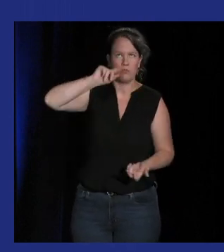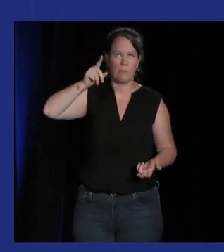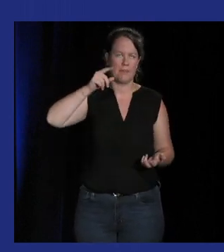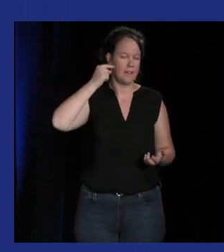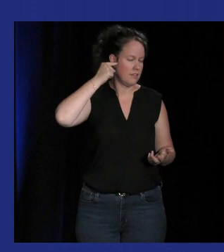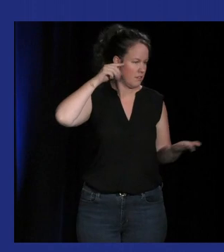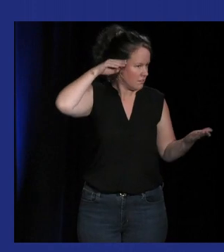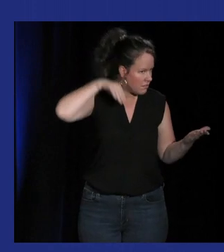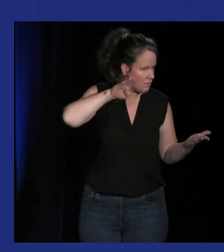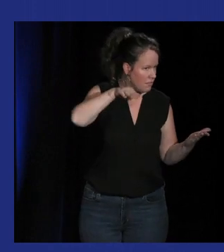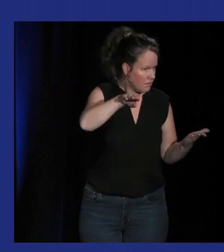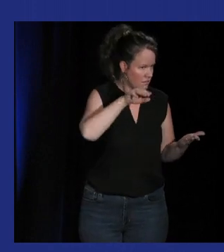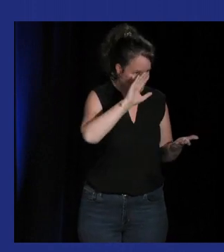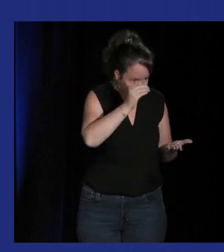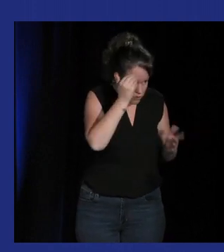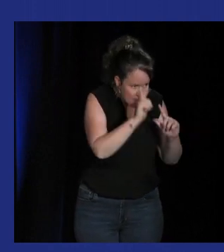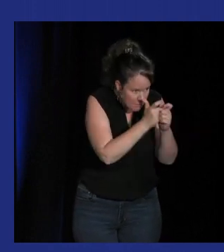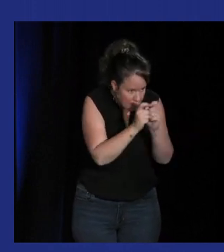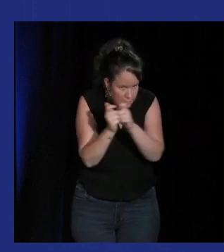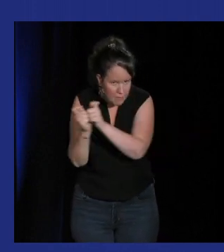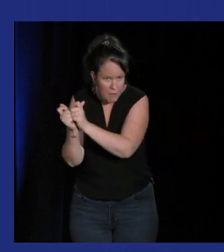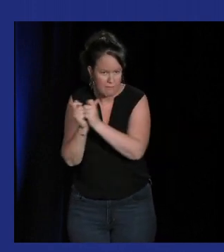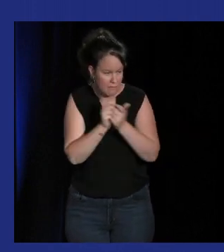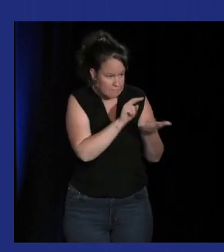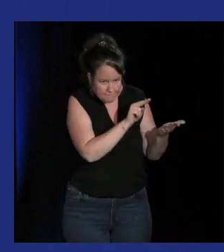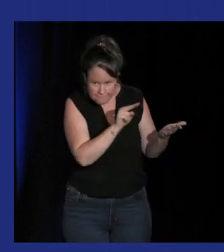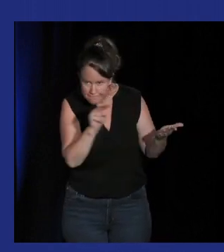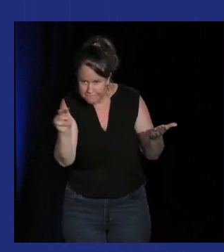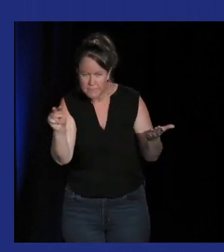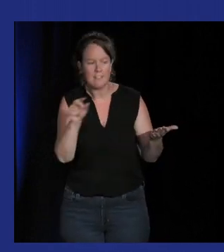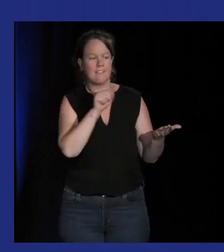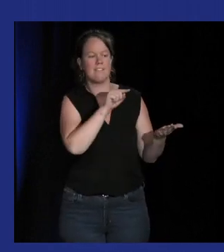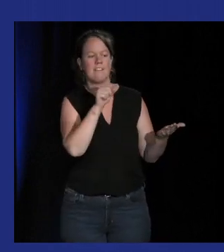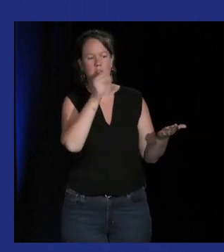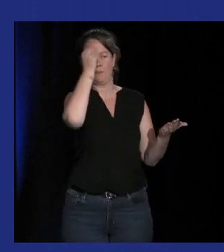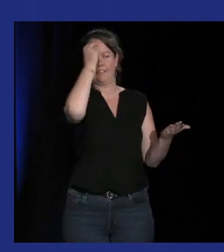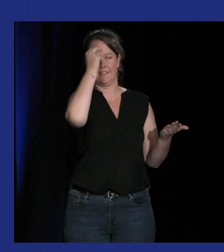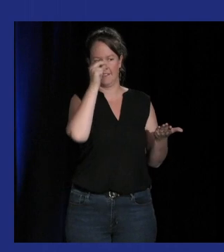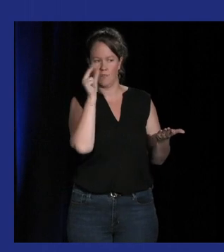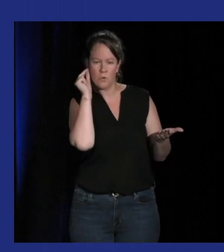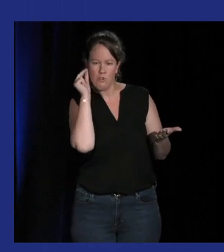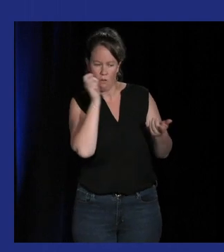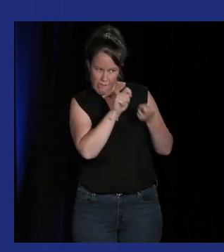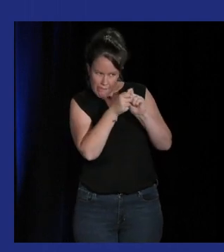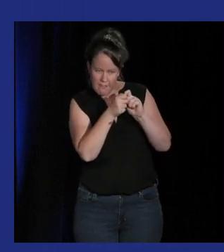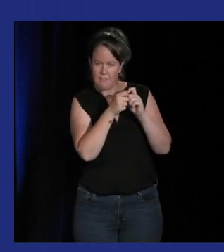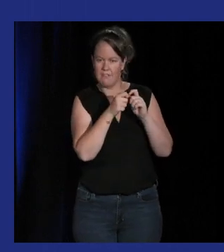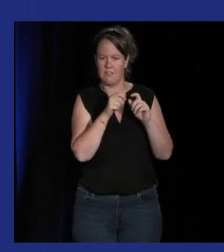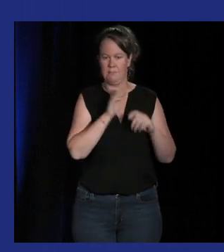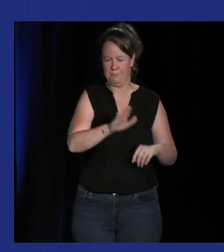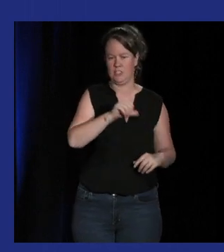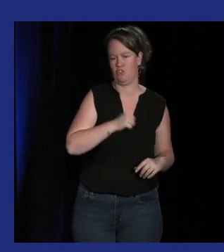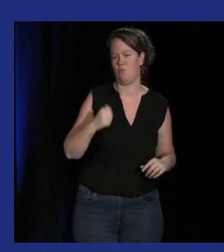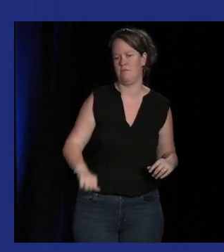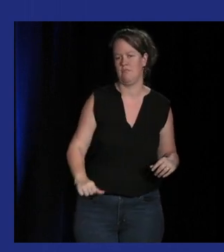mélodie et c'est comme ça que j'ai pu intégrer l'audio et modifier l'audio en mandarin mais c'est vrai que c'était